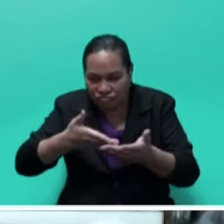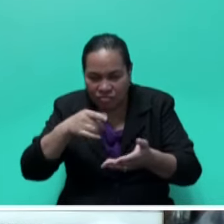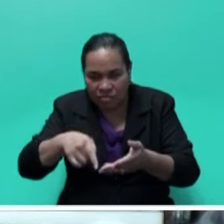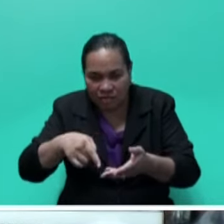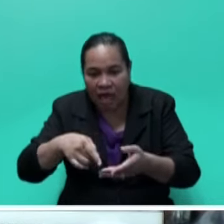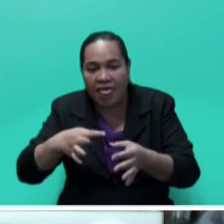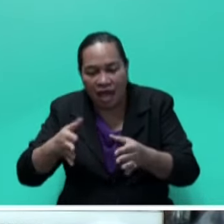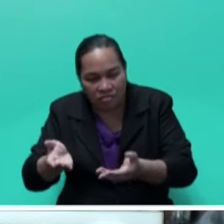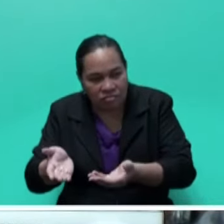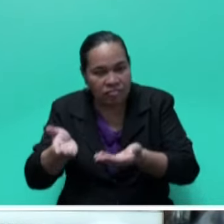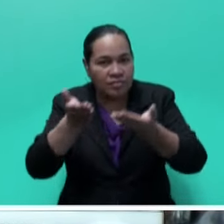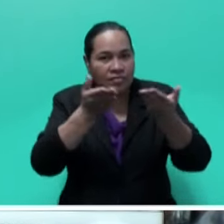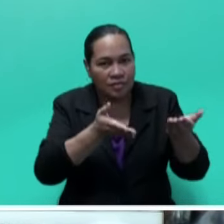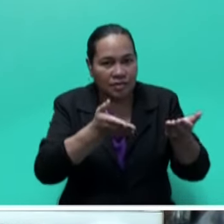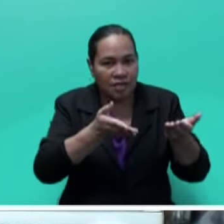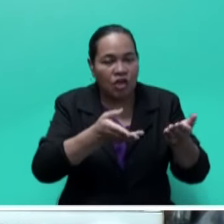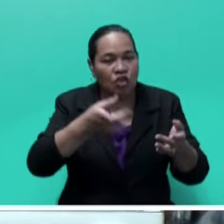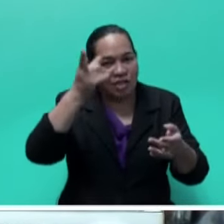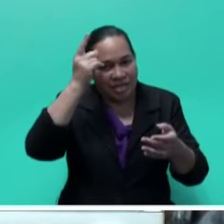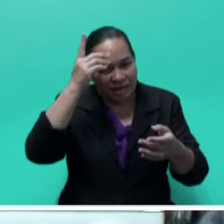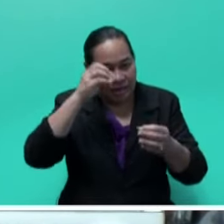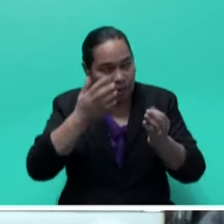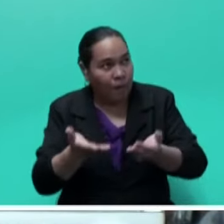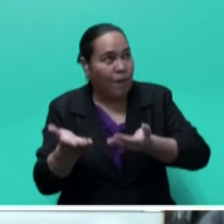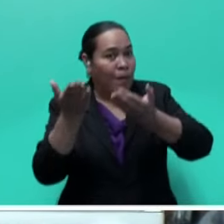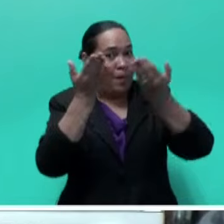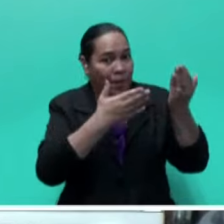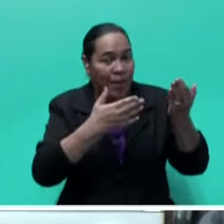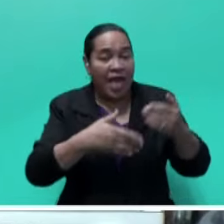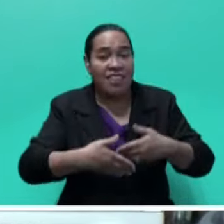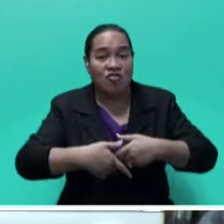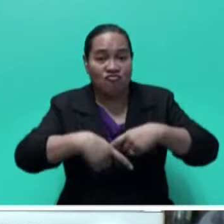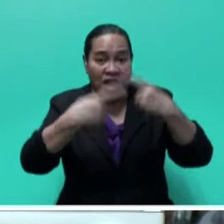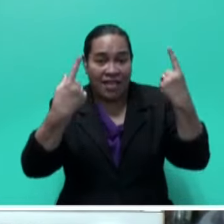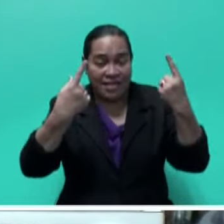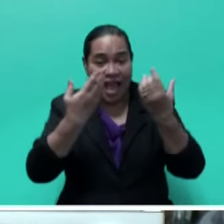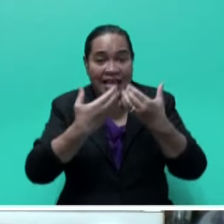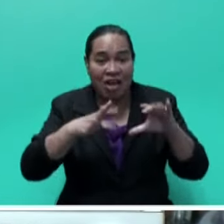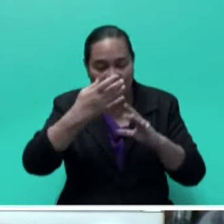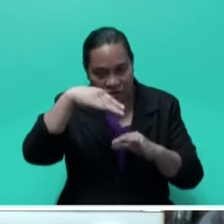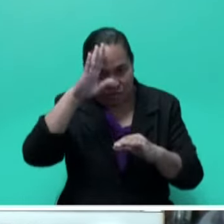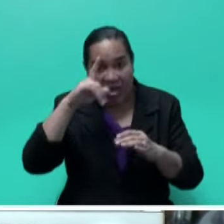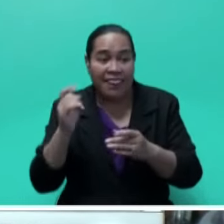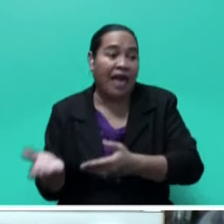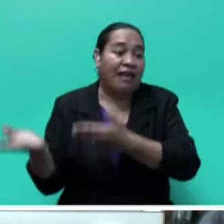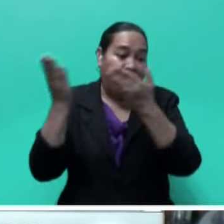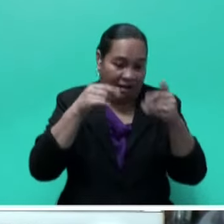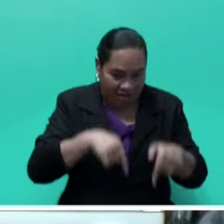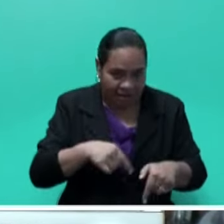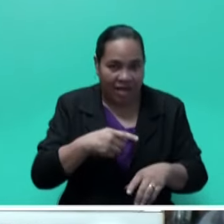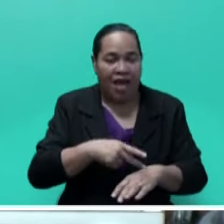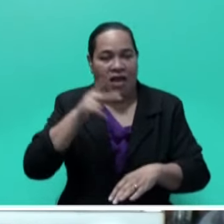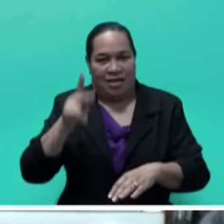kautadaka me na tambataka i tau kei, kautadaka ki na mbose levu waturanga, ki na cabinet, mengai watu